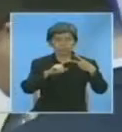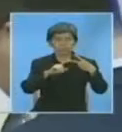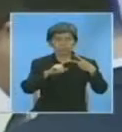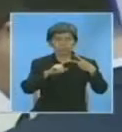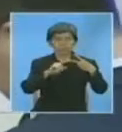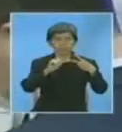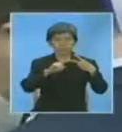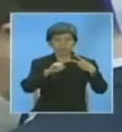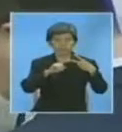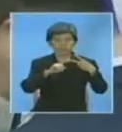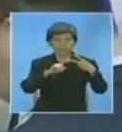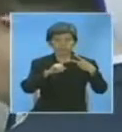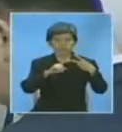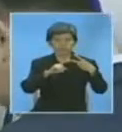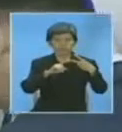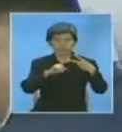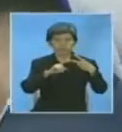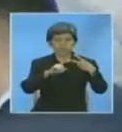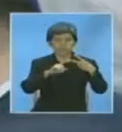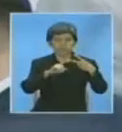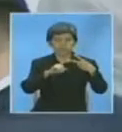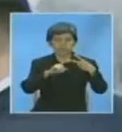สุรชัย